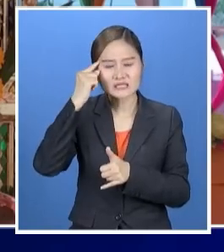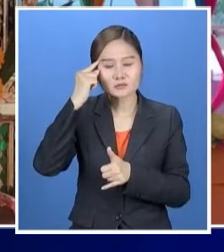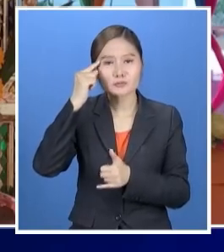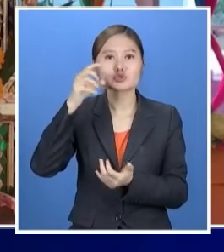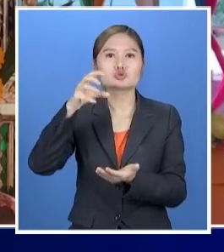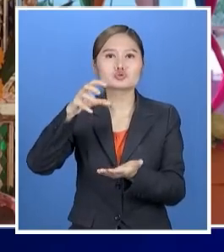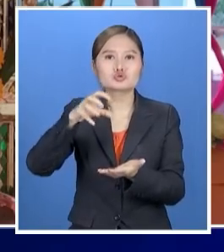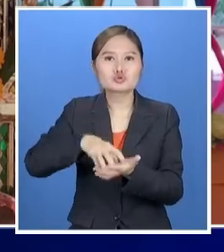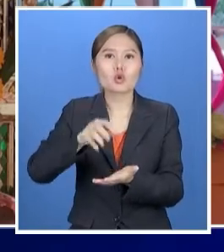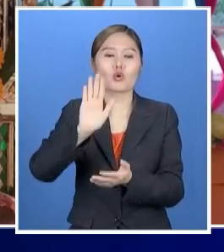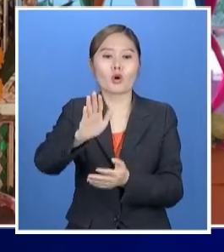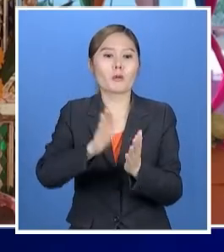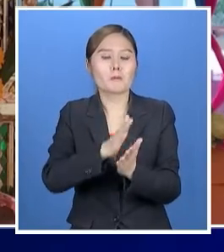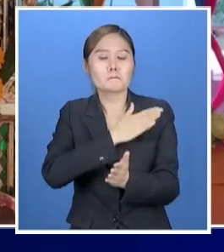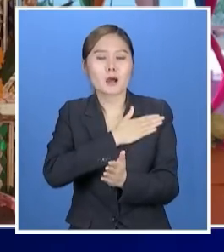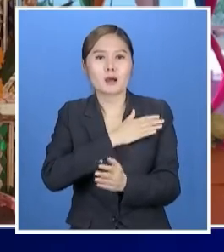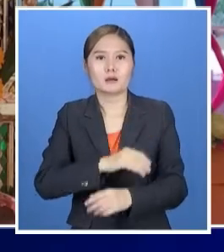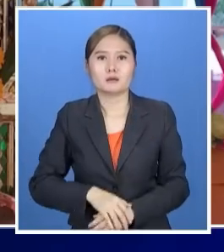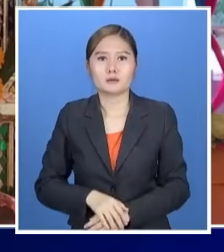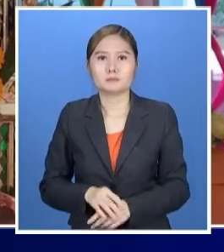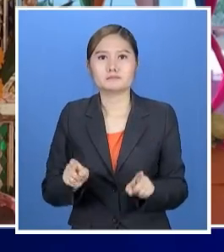าฏิหาริย์ของหลวงพ่อบึง 3,000 ครับ